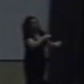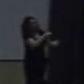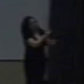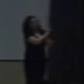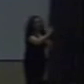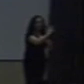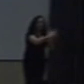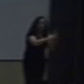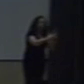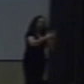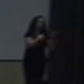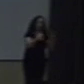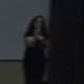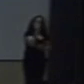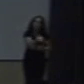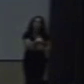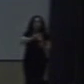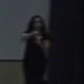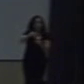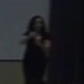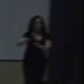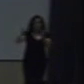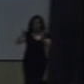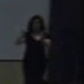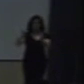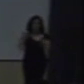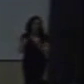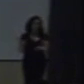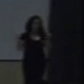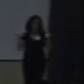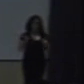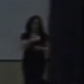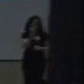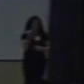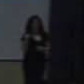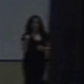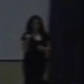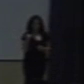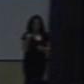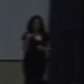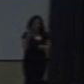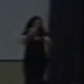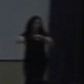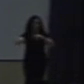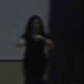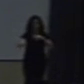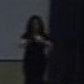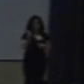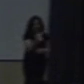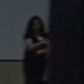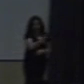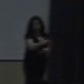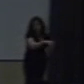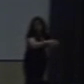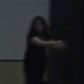m'expliquin notícies que no sé. A partir d'aquí m'agrada que busquem notícies i que descobrim